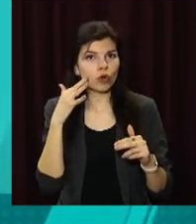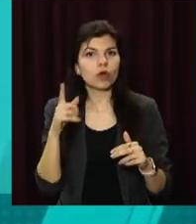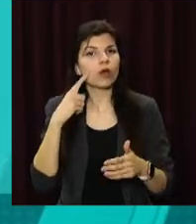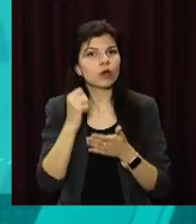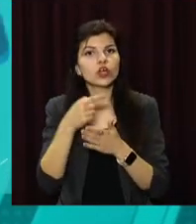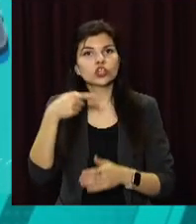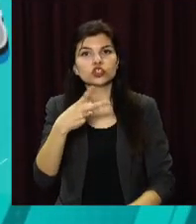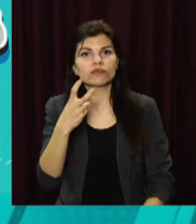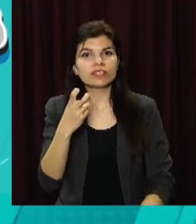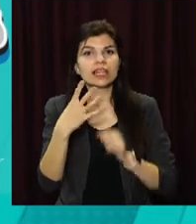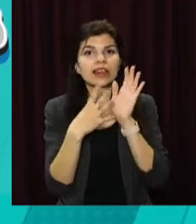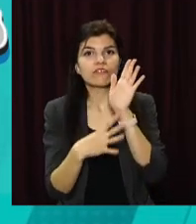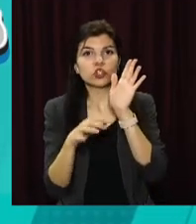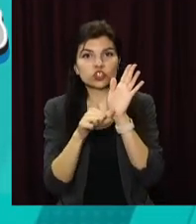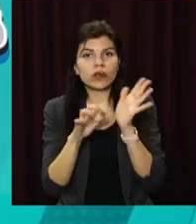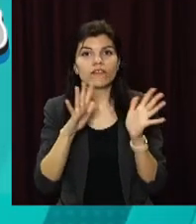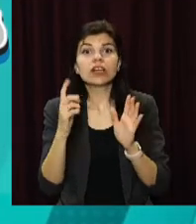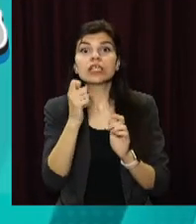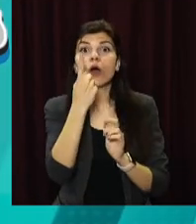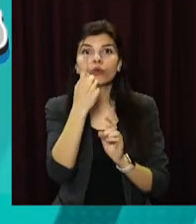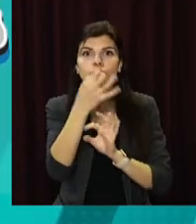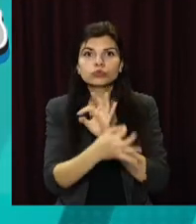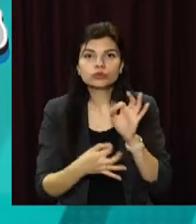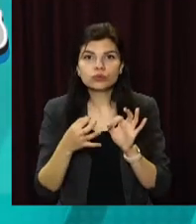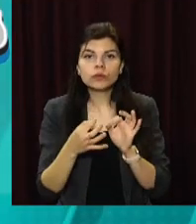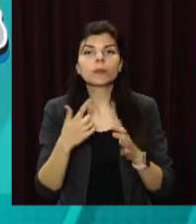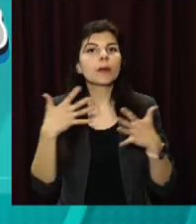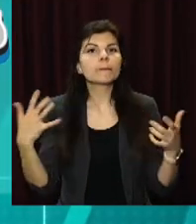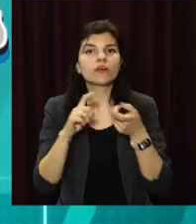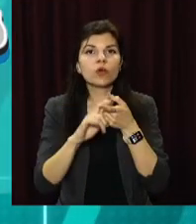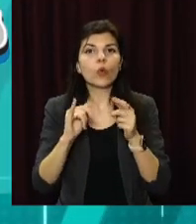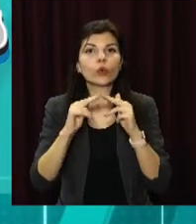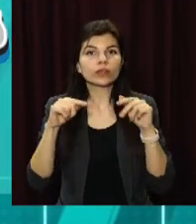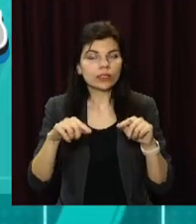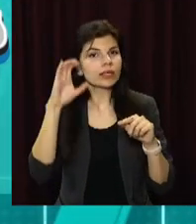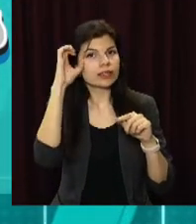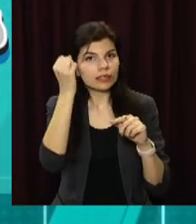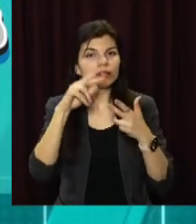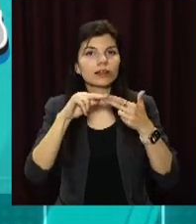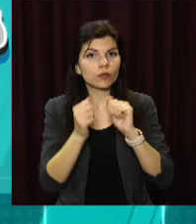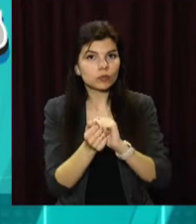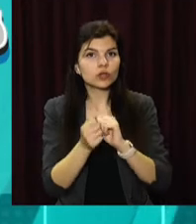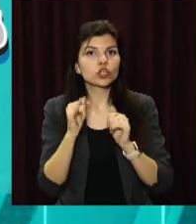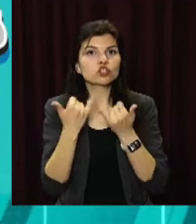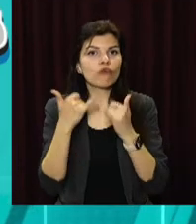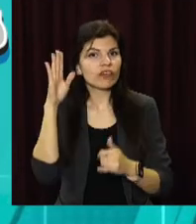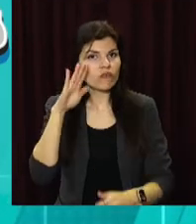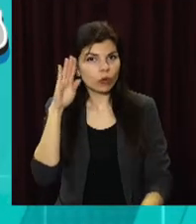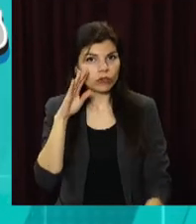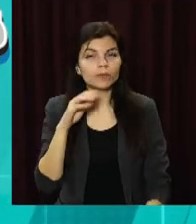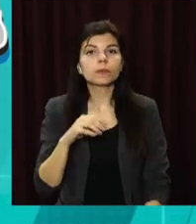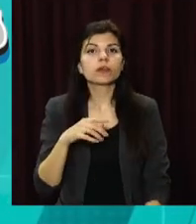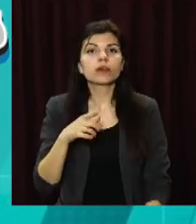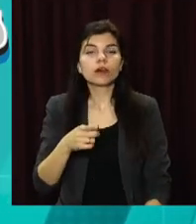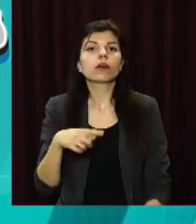підтвердили 1296 випадків за добу. Найбільше інфікованих у Дніпрі, Кривому Розі, Кам'янському та Жовтих водах.